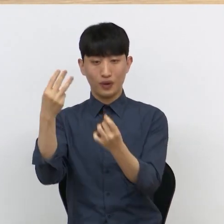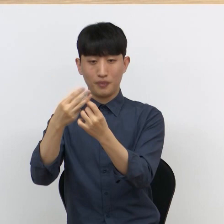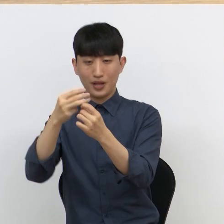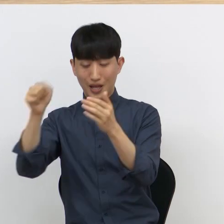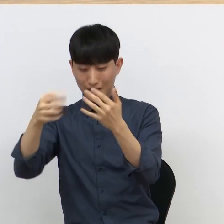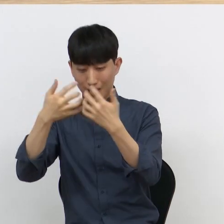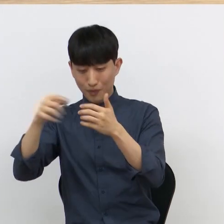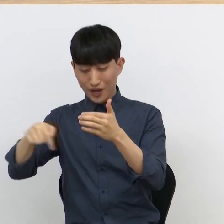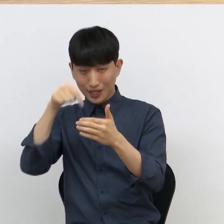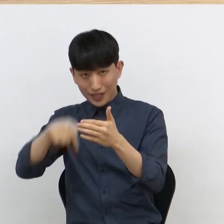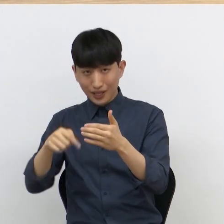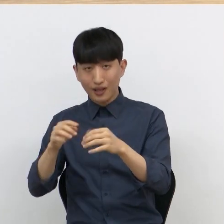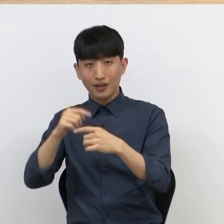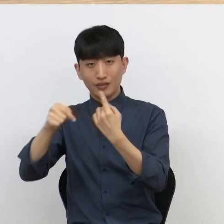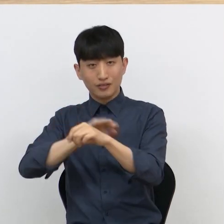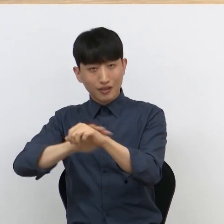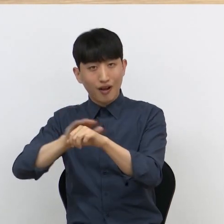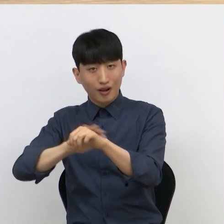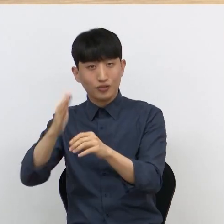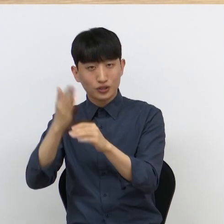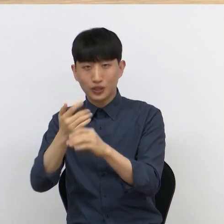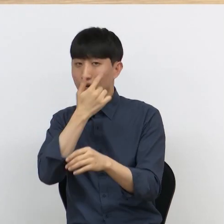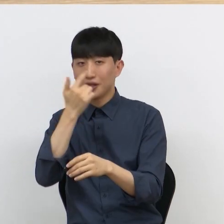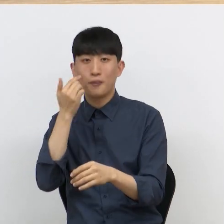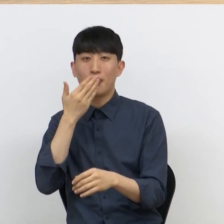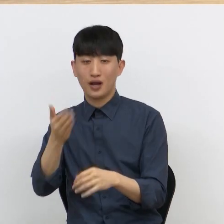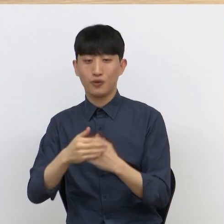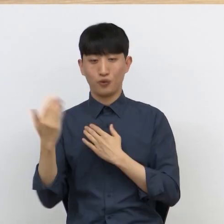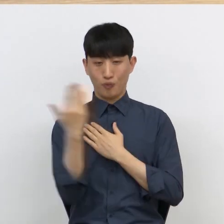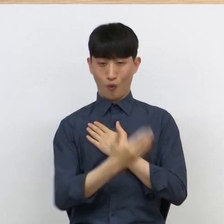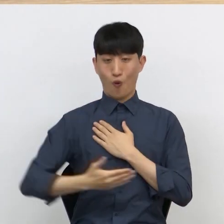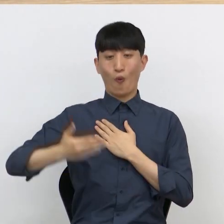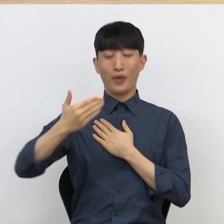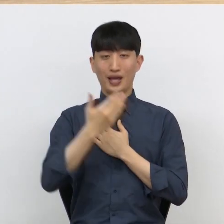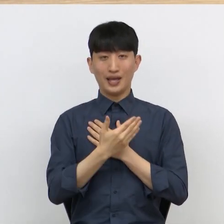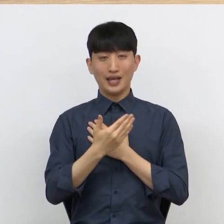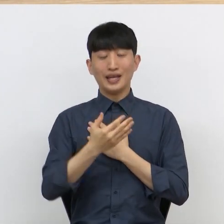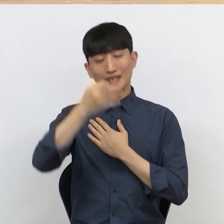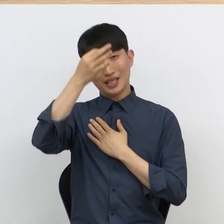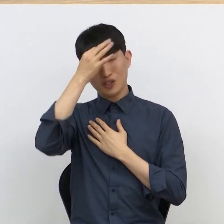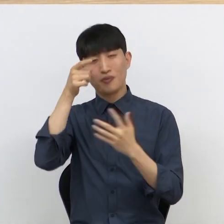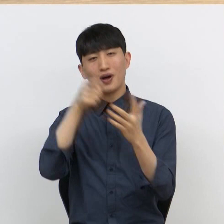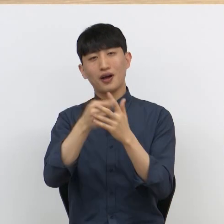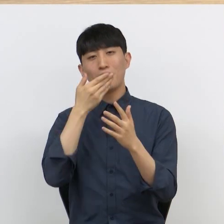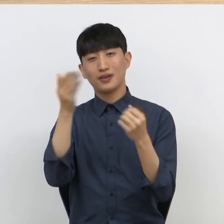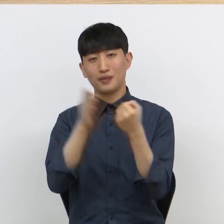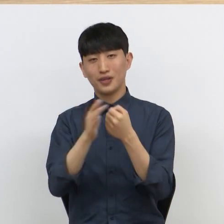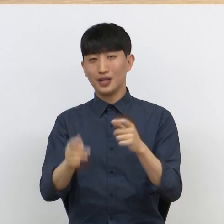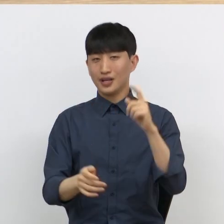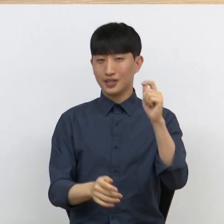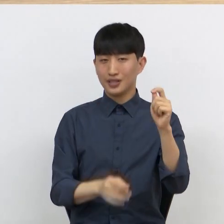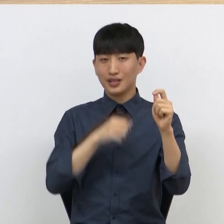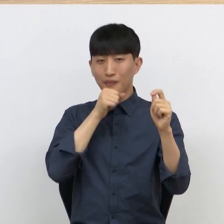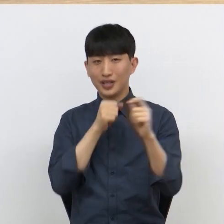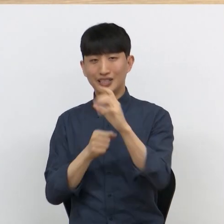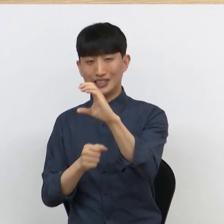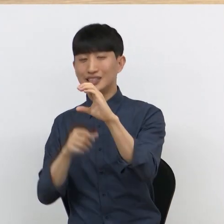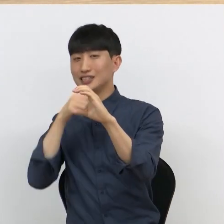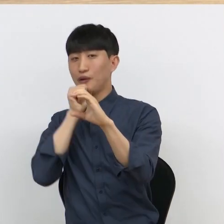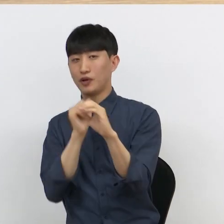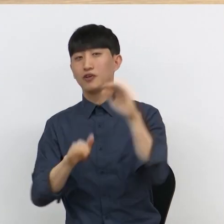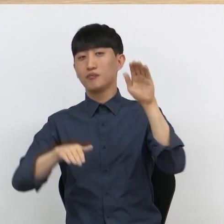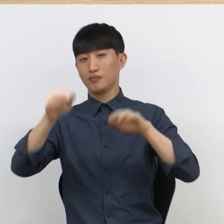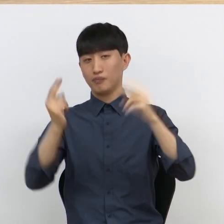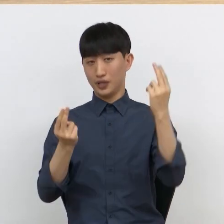수가 있고, 그 다음에 이게 생리적 기능을 파악하는 것이기 때문에 다른 T레벨이나 C레벨 같은 것과 또